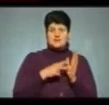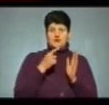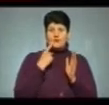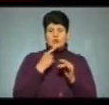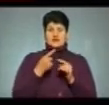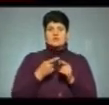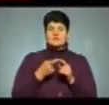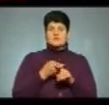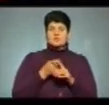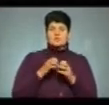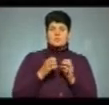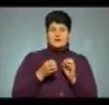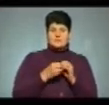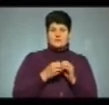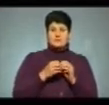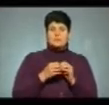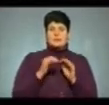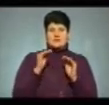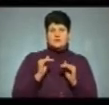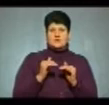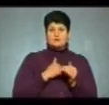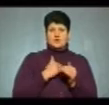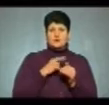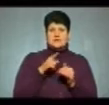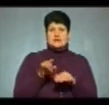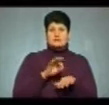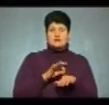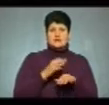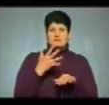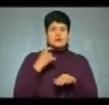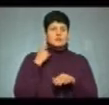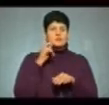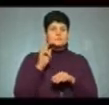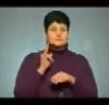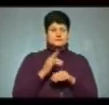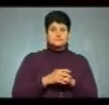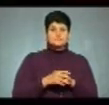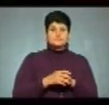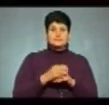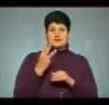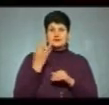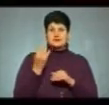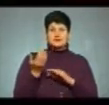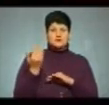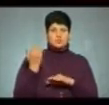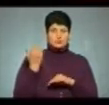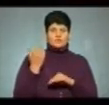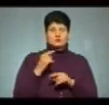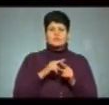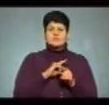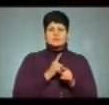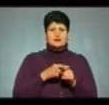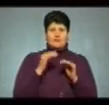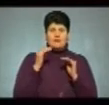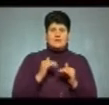через проблеми з низькою температурою у квартирі у неї захворіла 5-річна донька. 3 дні тому, коли різко впала